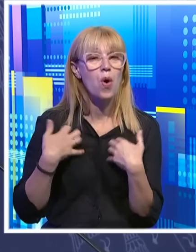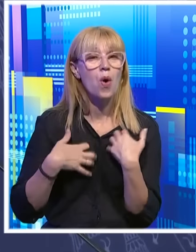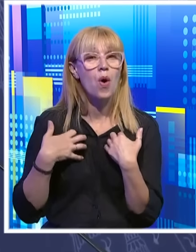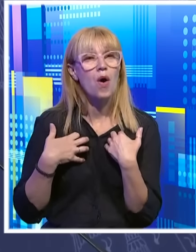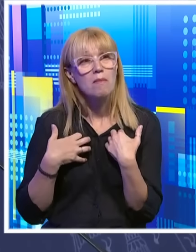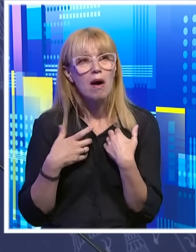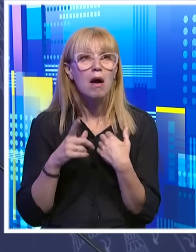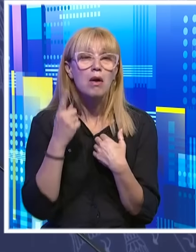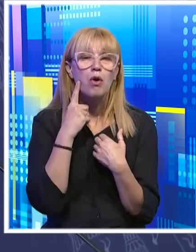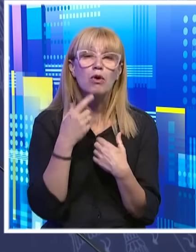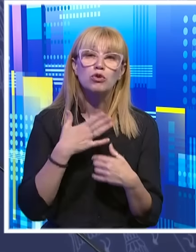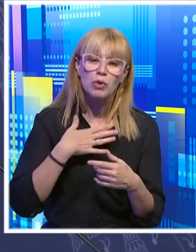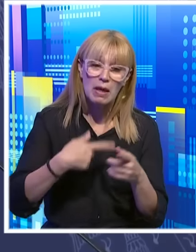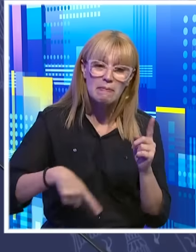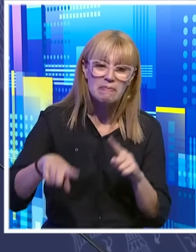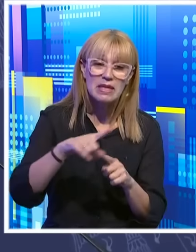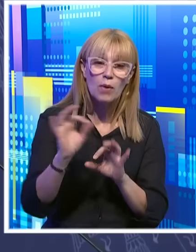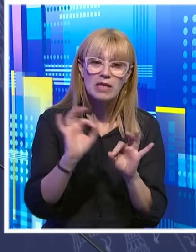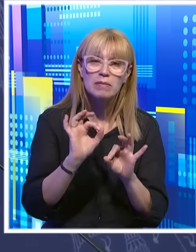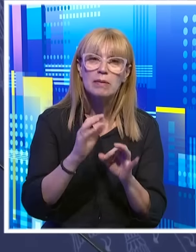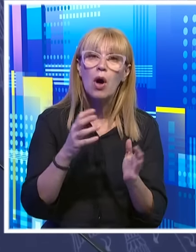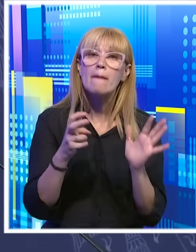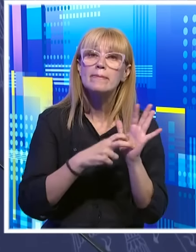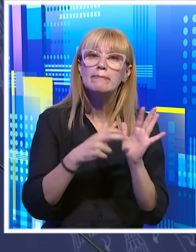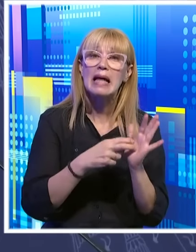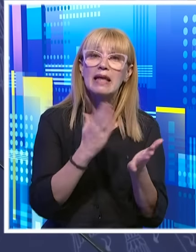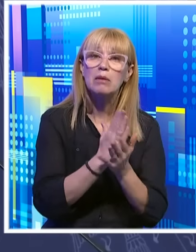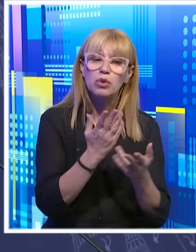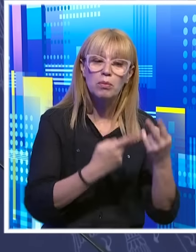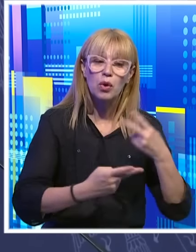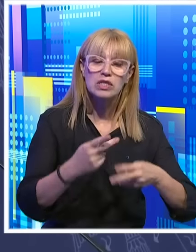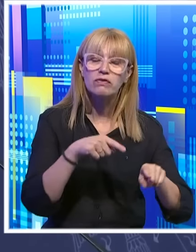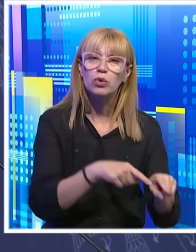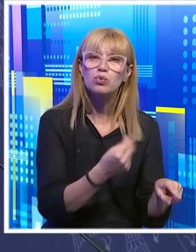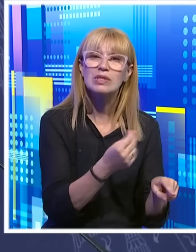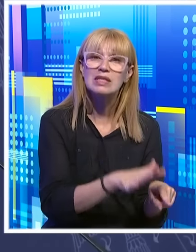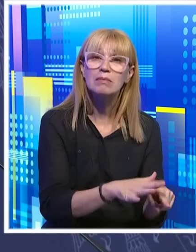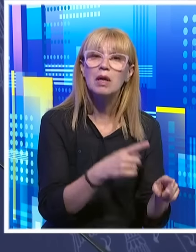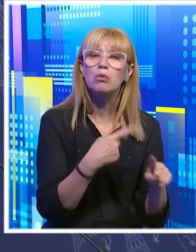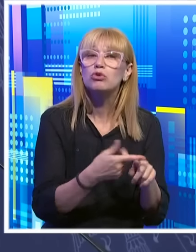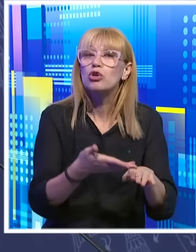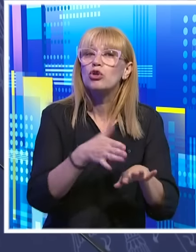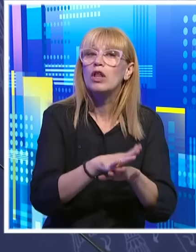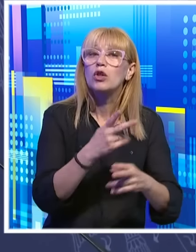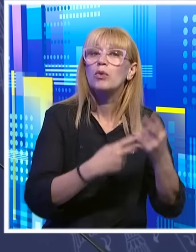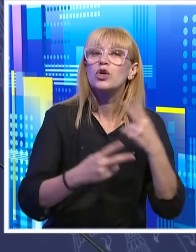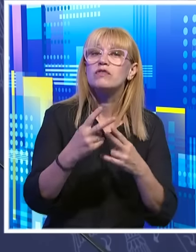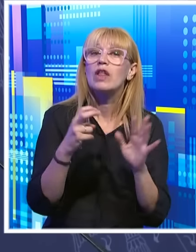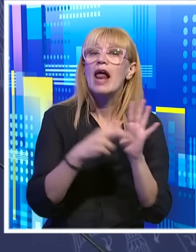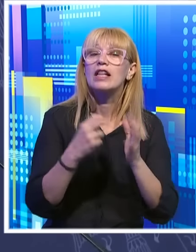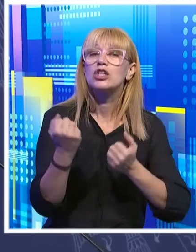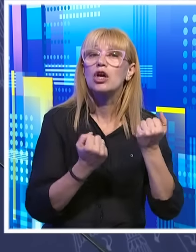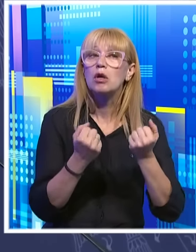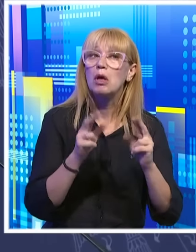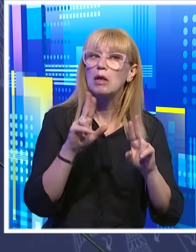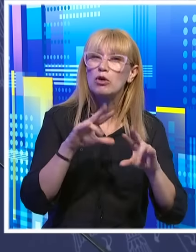li mi da obezbedimo da se baterije proizvode u Srbiji i naravno dodatne proizvođače električnih automobila. Možemo li da postignemo ceo